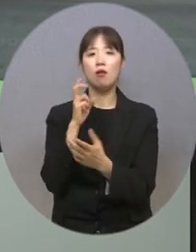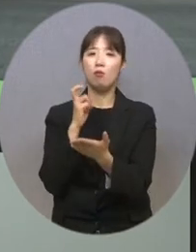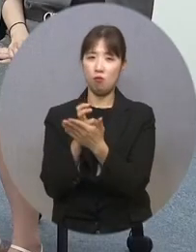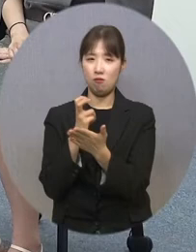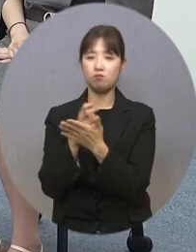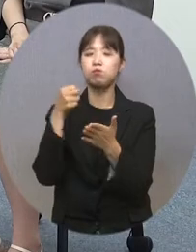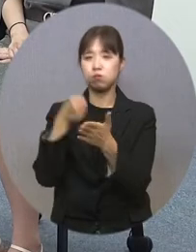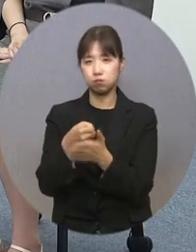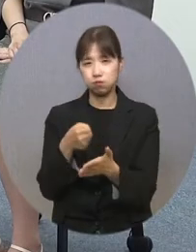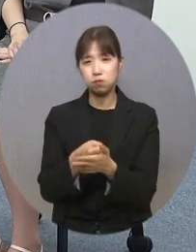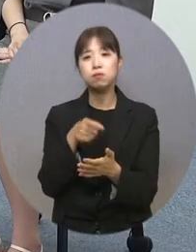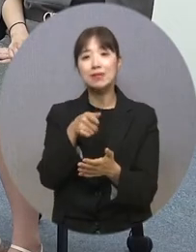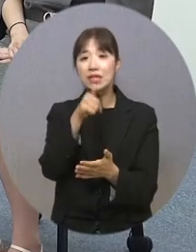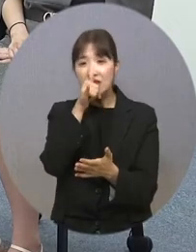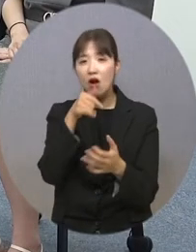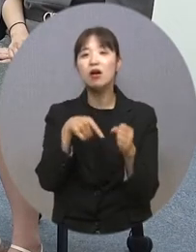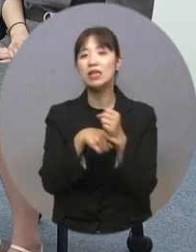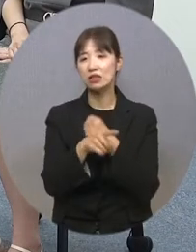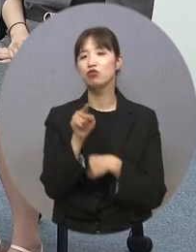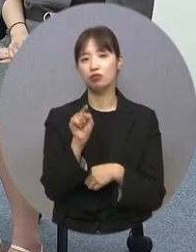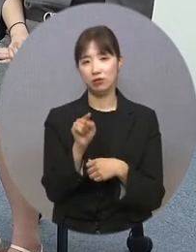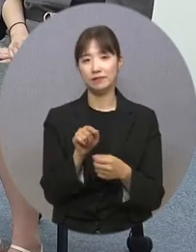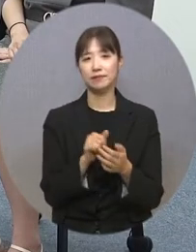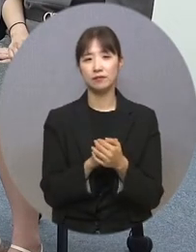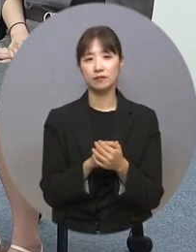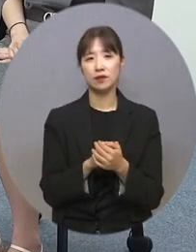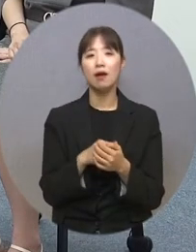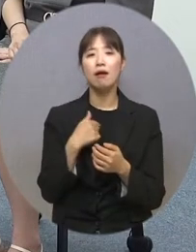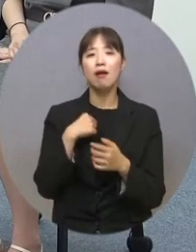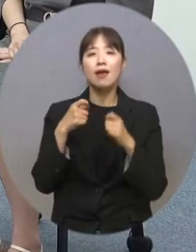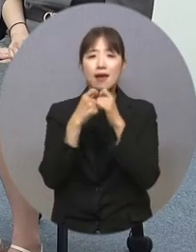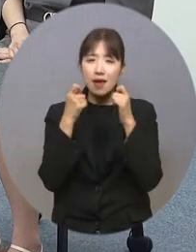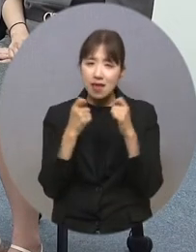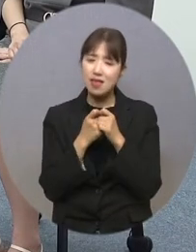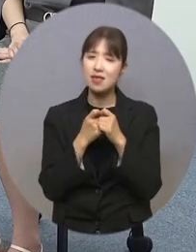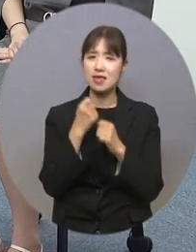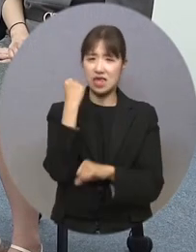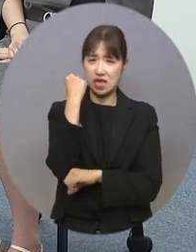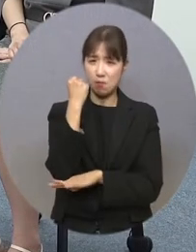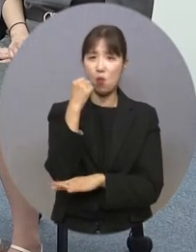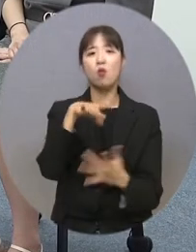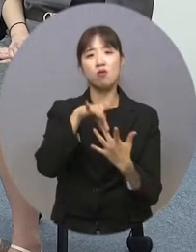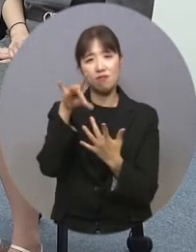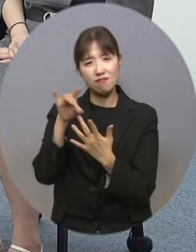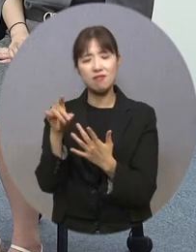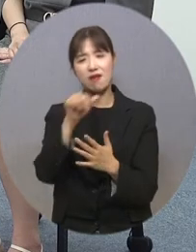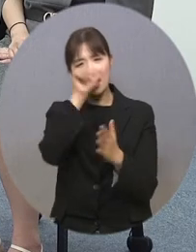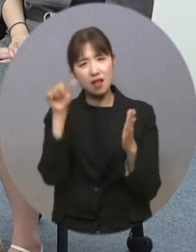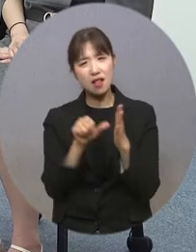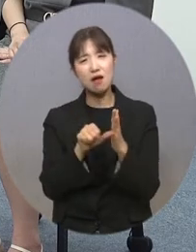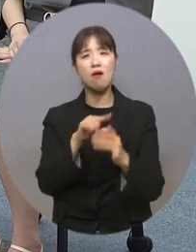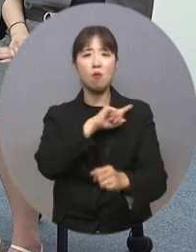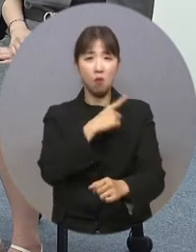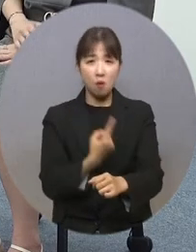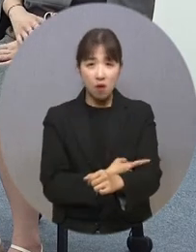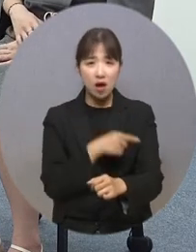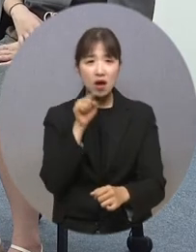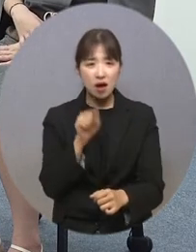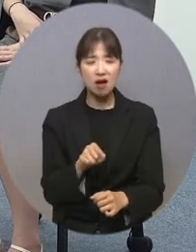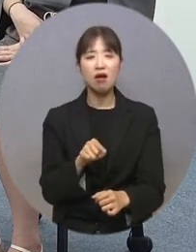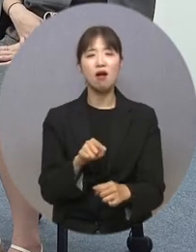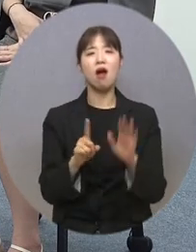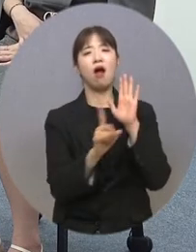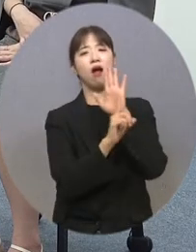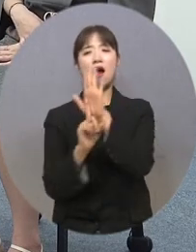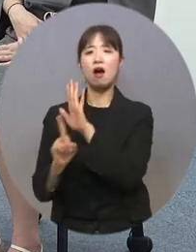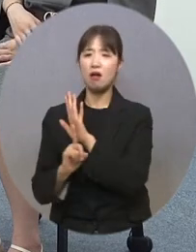돼 있고 하는 이유가 바로 그런 겁니다 이게 누군가의 개인의 기본적인 선택과 사용 권리를 자꾸 알려야